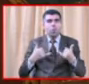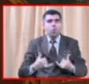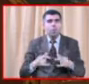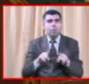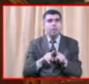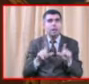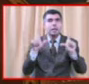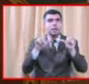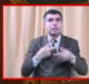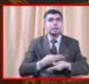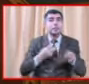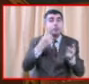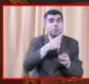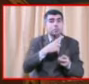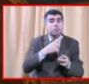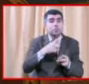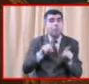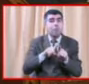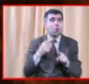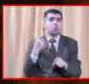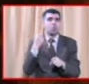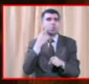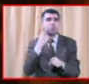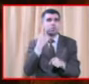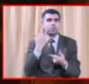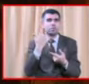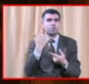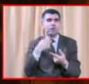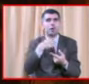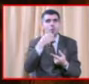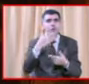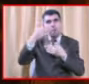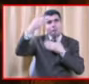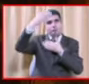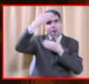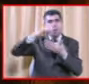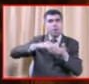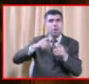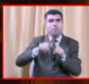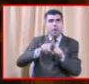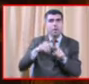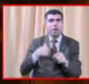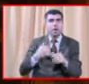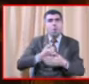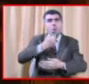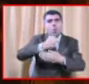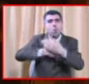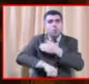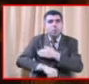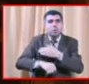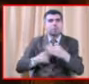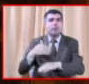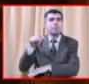لذلك ما نكذبوش على المغاربة، أنا ولد تاغجيشت اللي كانت محاصرة، وتنعرف